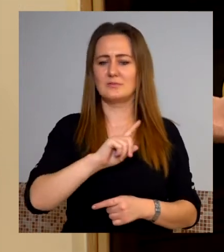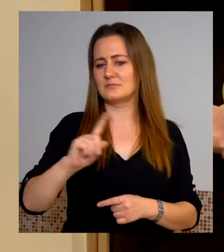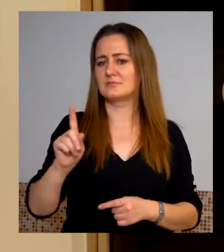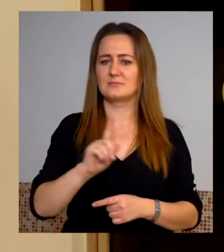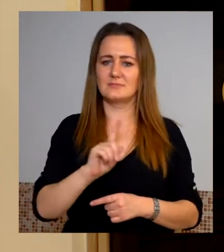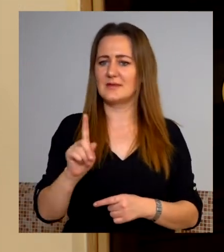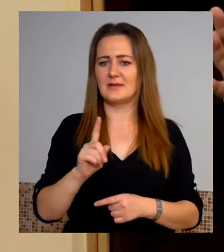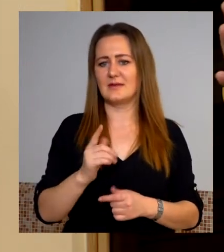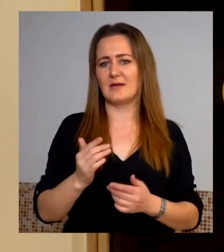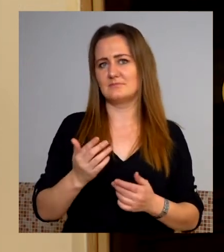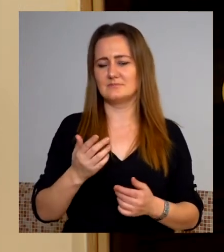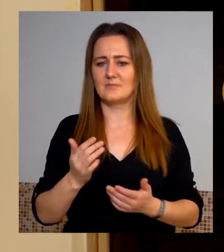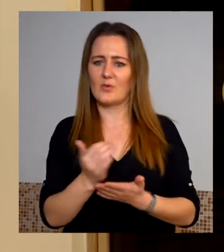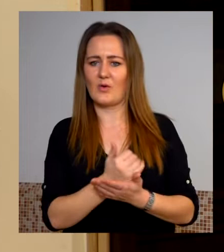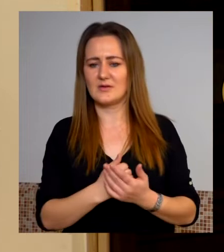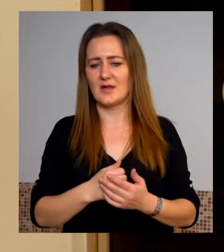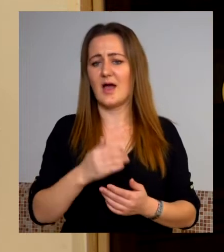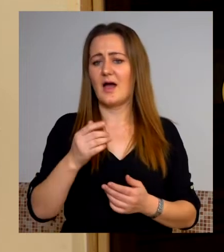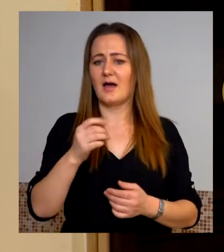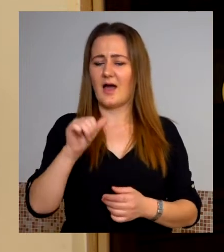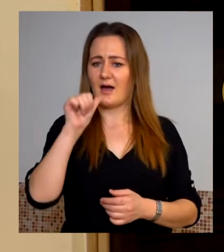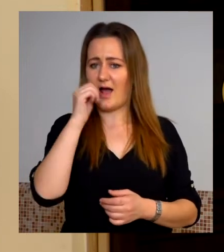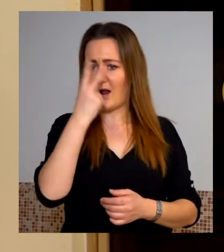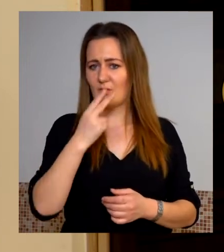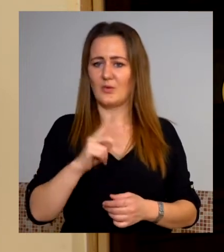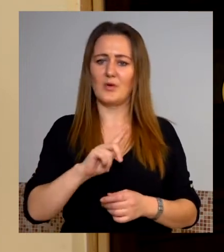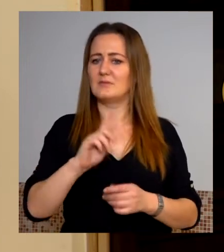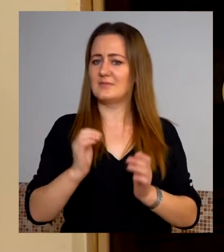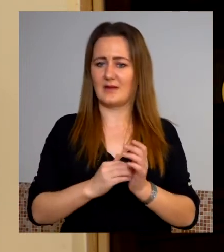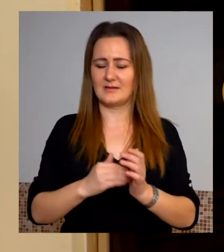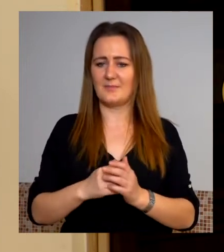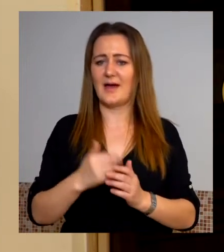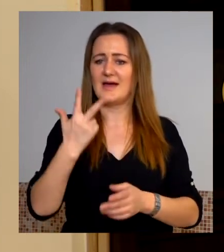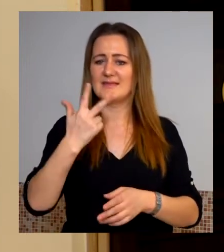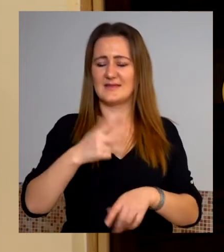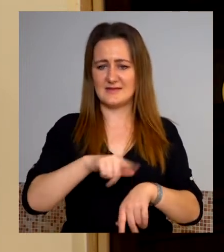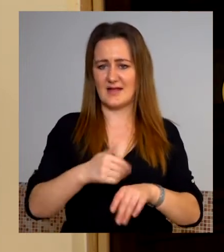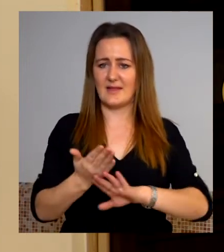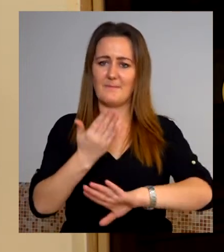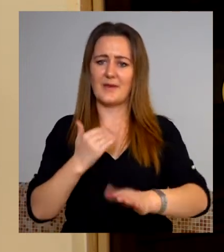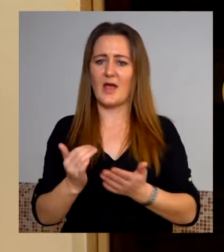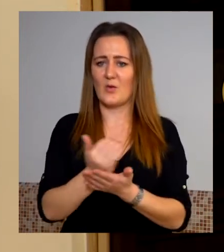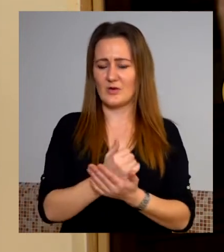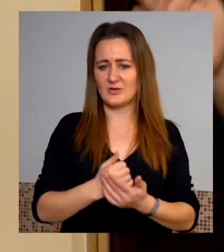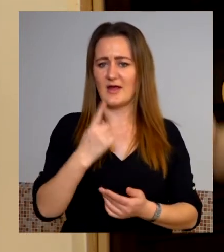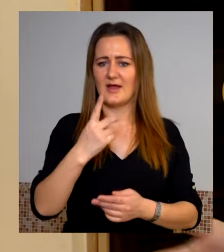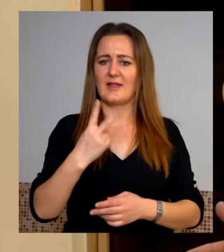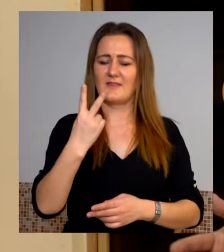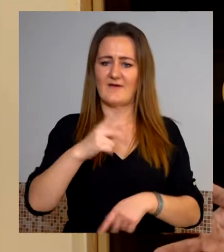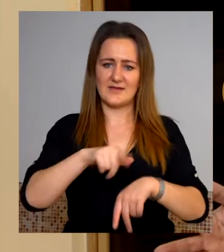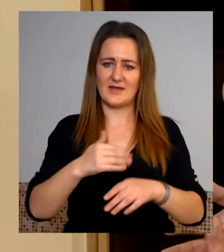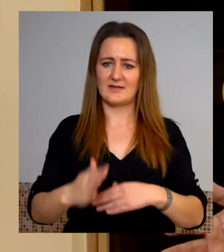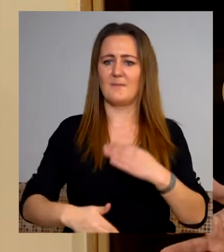opcionalna stvar, nema biranja, alkohol ne dolazi u obzir barem 3 sata prije korištenja saune i 2 sata